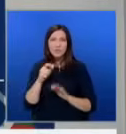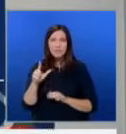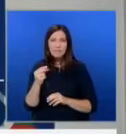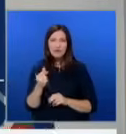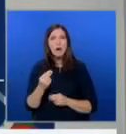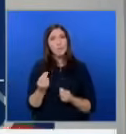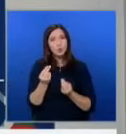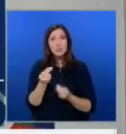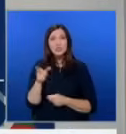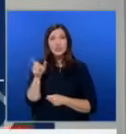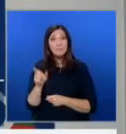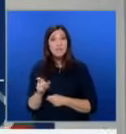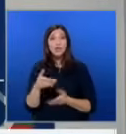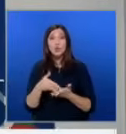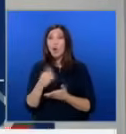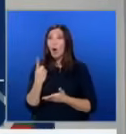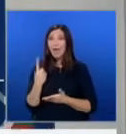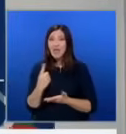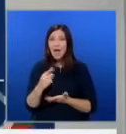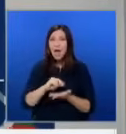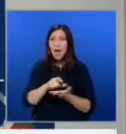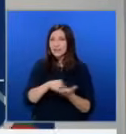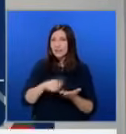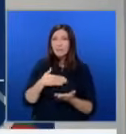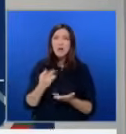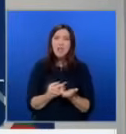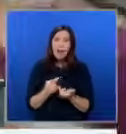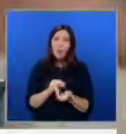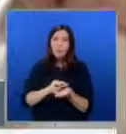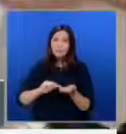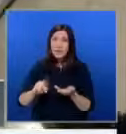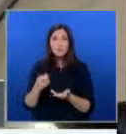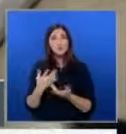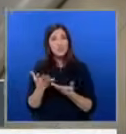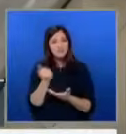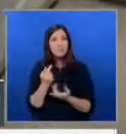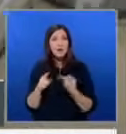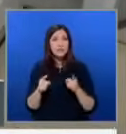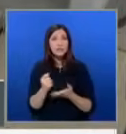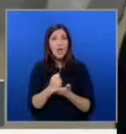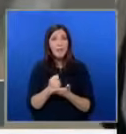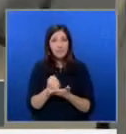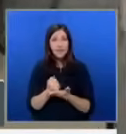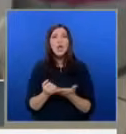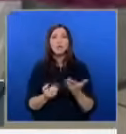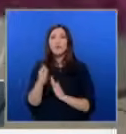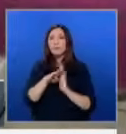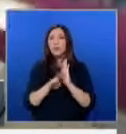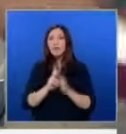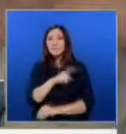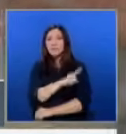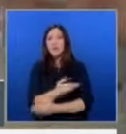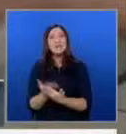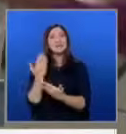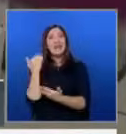една рецепта, ако има няколко предписания, вече ще може да си ги взима в различни аптеки. Новите правила ще влязат в сила с задна дата от 1